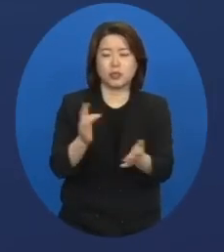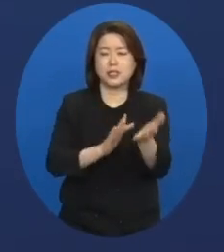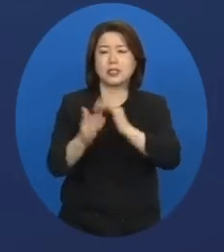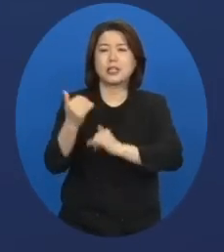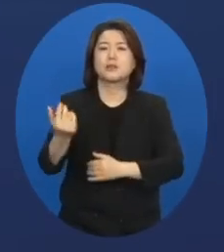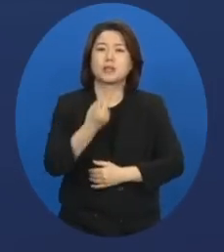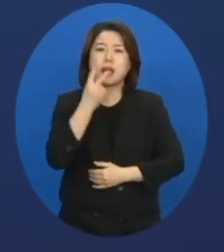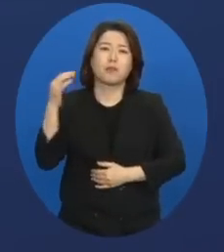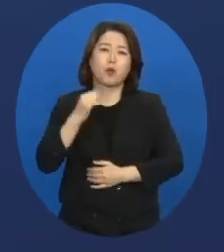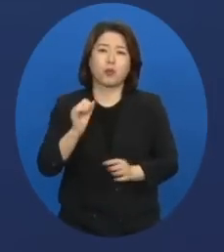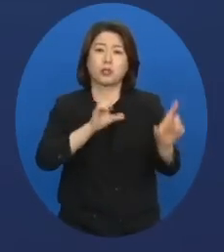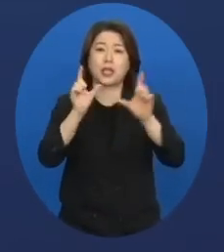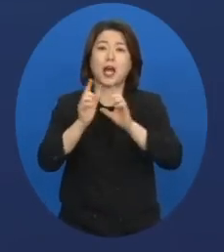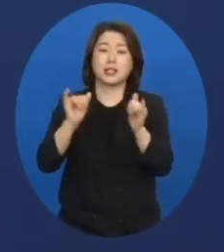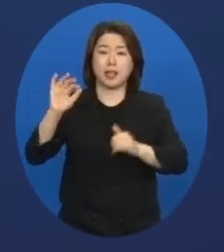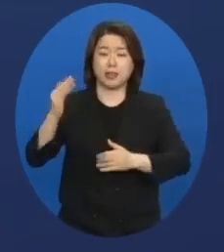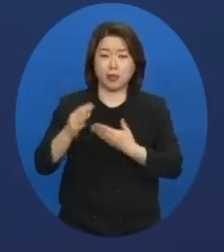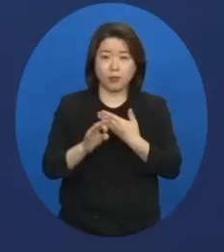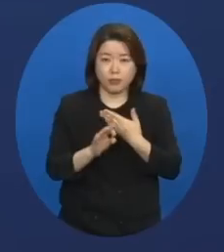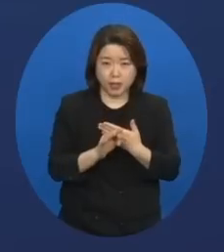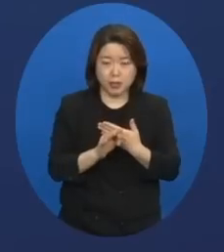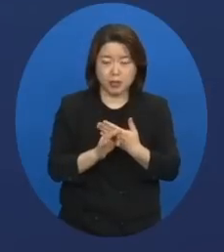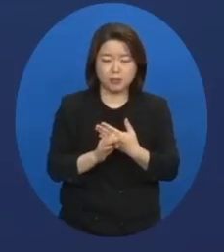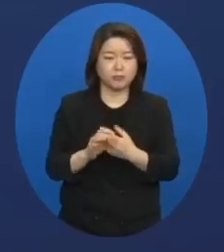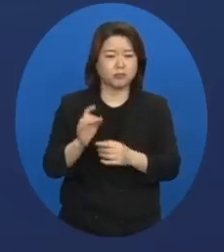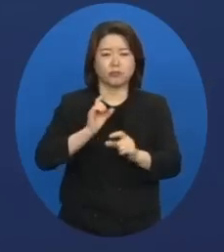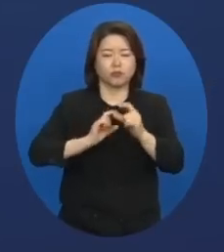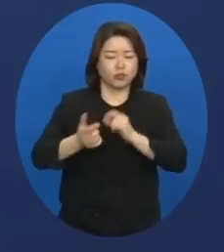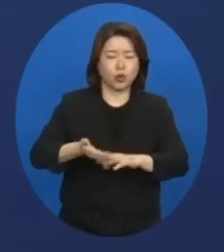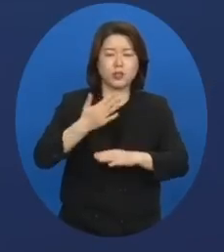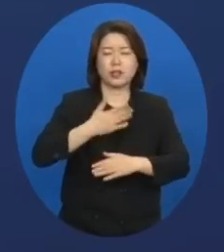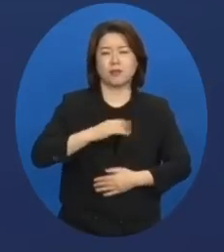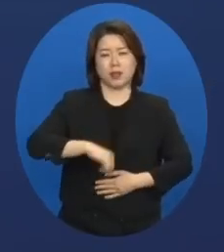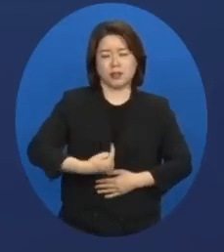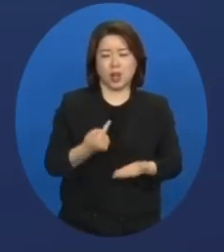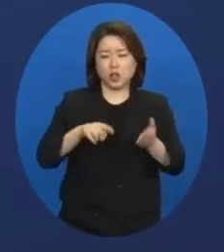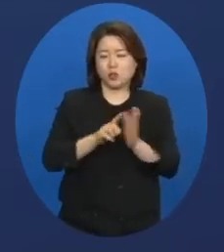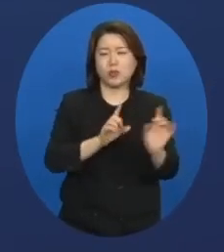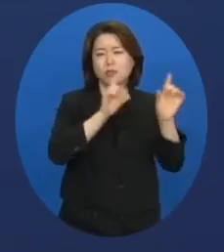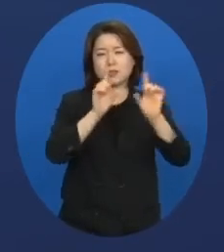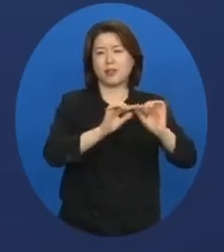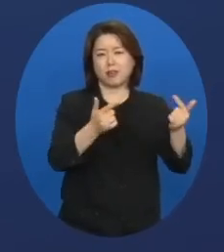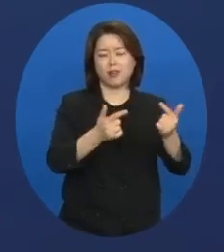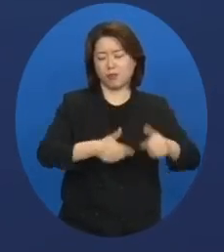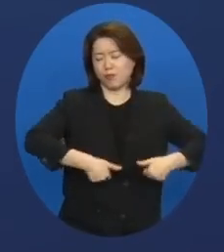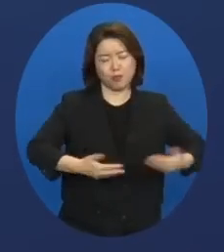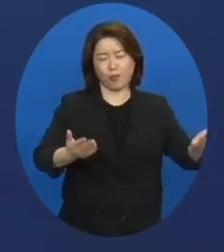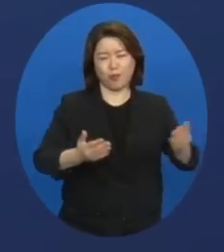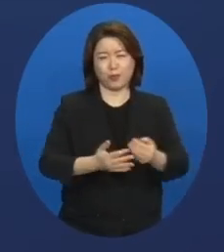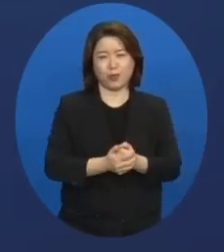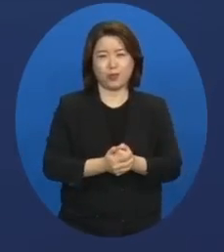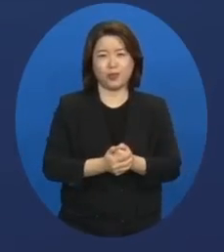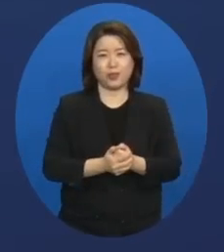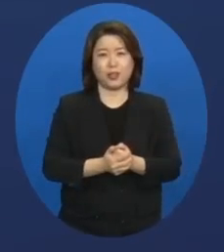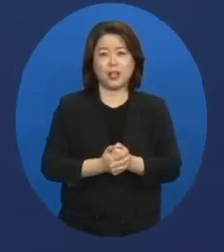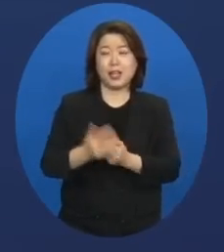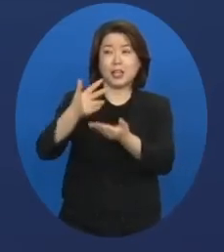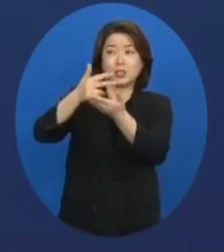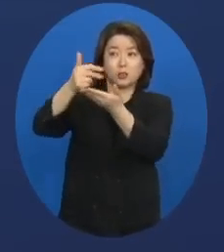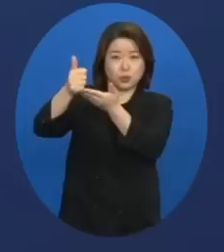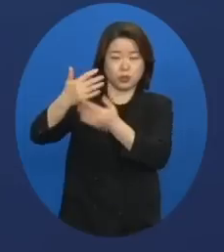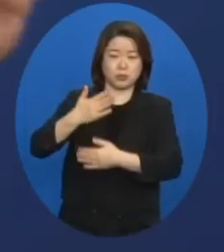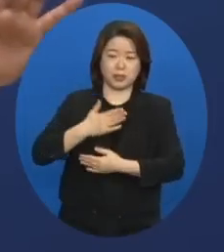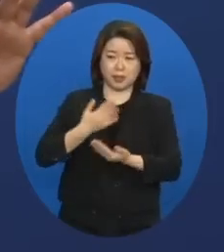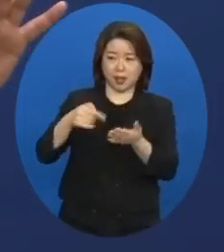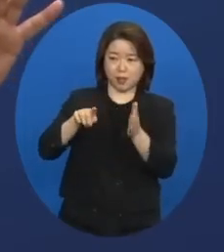되었다면 우리는 더 이상 자기 자신을 위해서 살지 않습니다. 필요가 없습니다. 주님이 나를